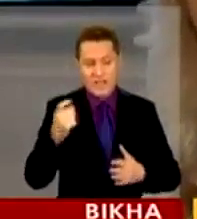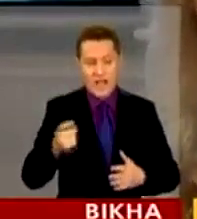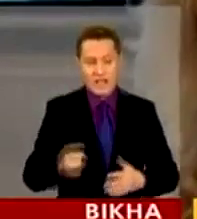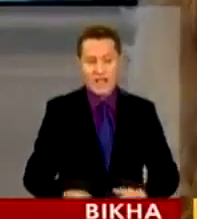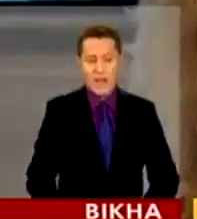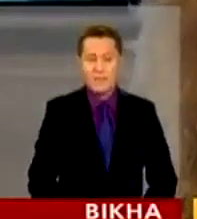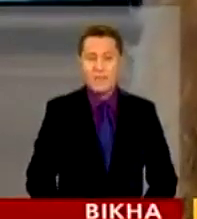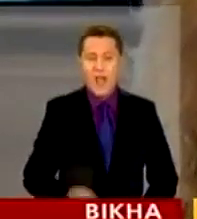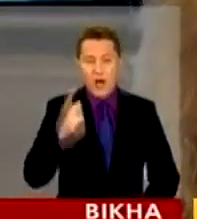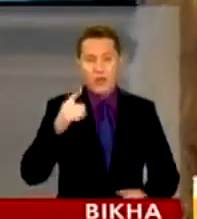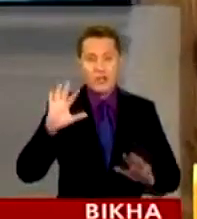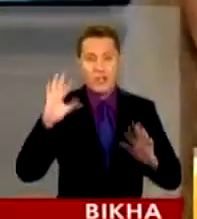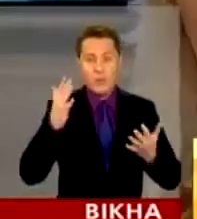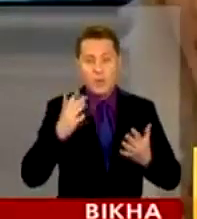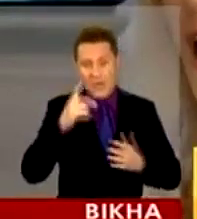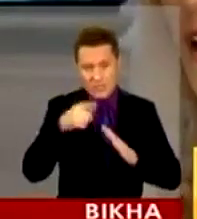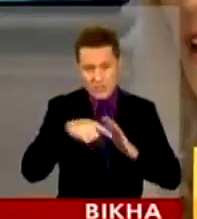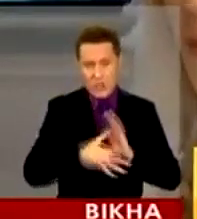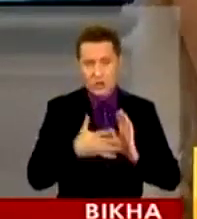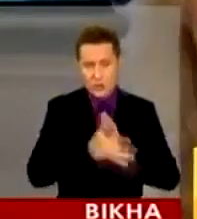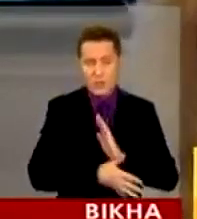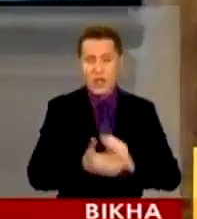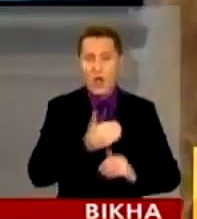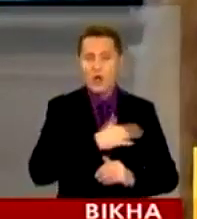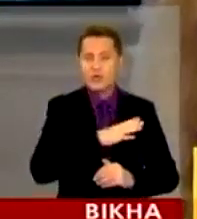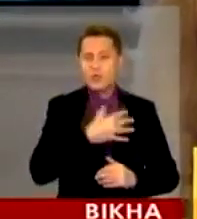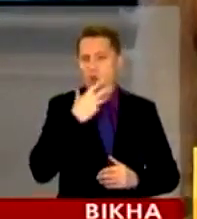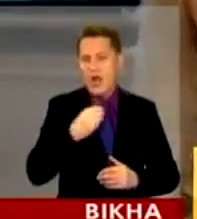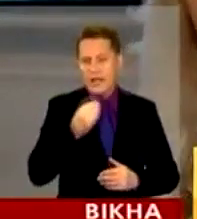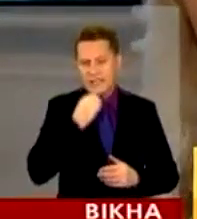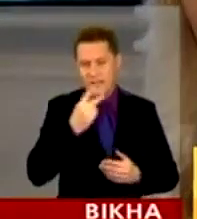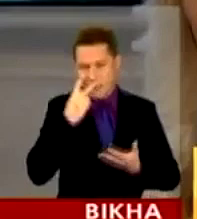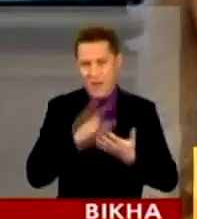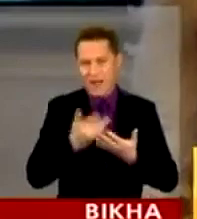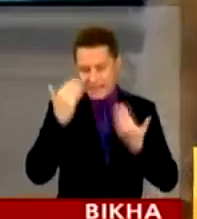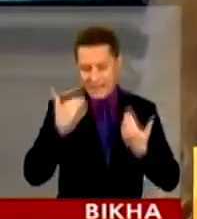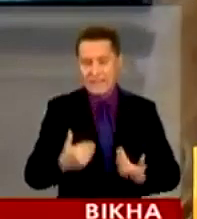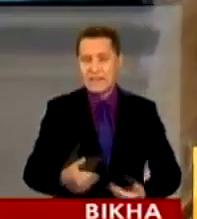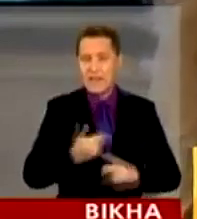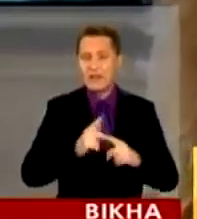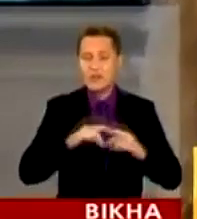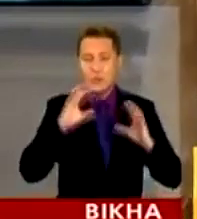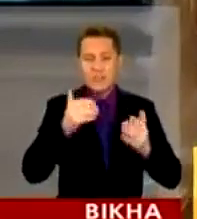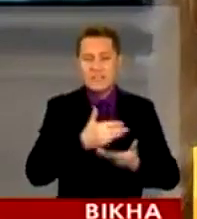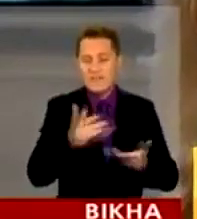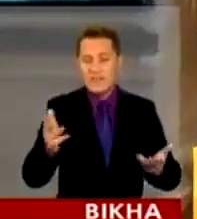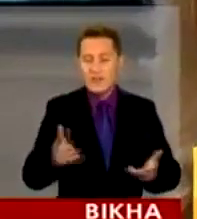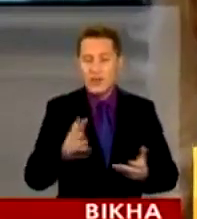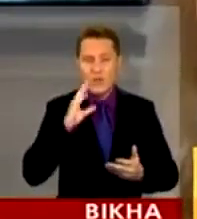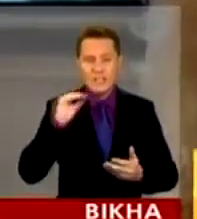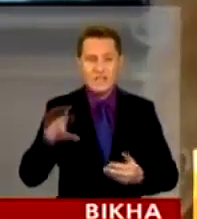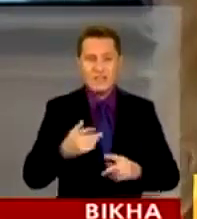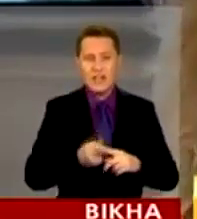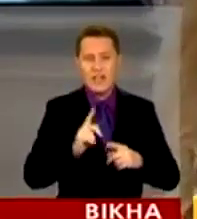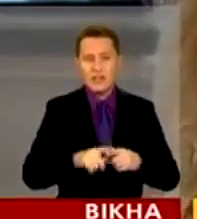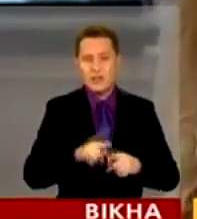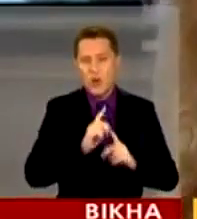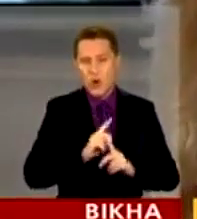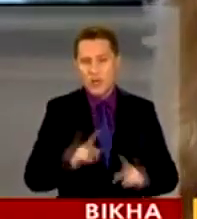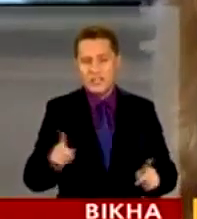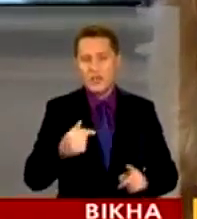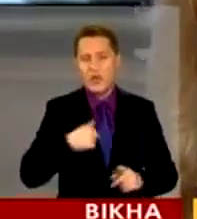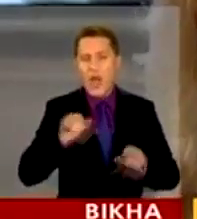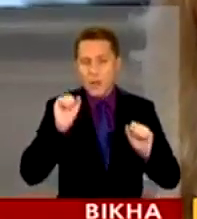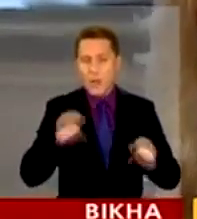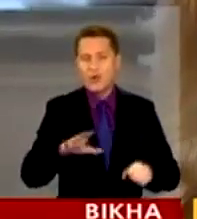В один момент я зрозуміла, що хочу бути красивою, показати себе цьому світу, незважаючи на свою родзинку, як я це називаю. Я